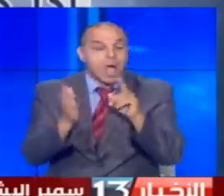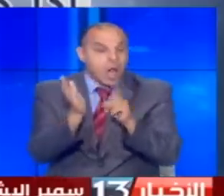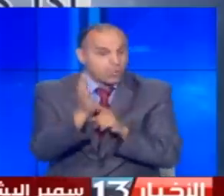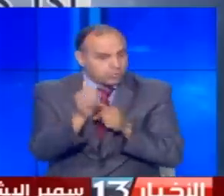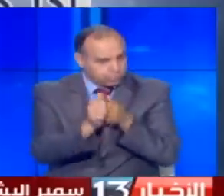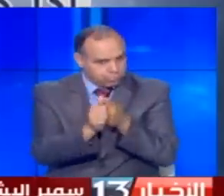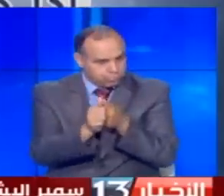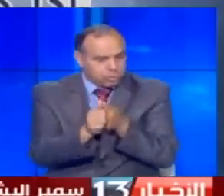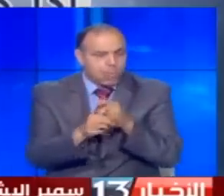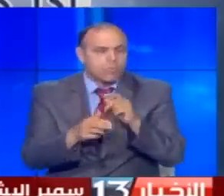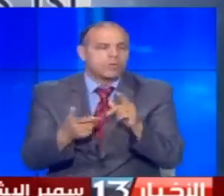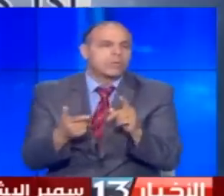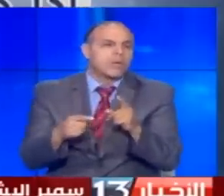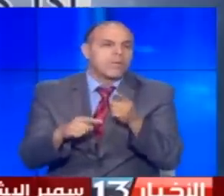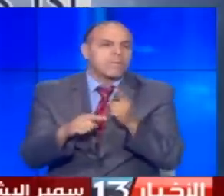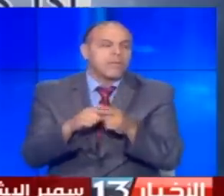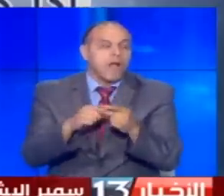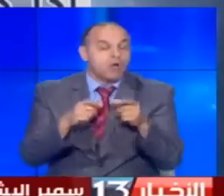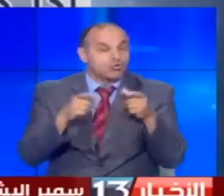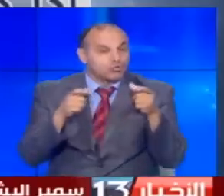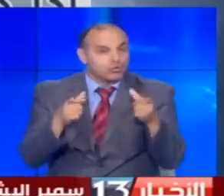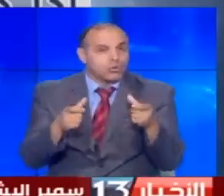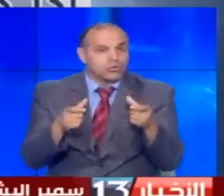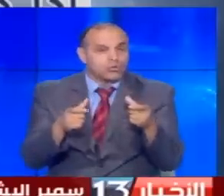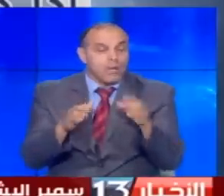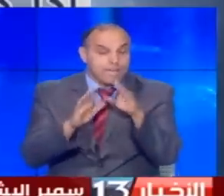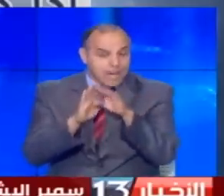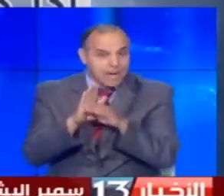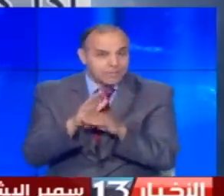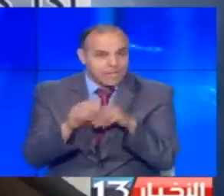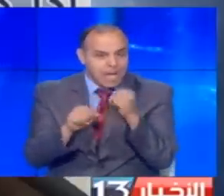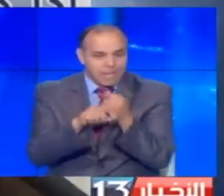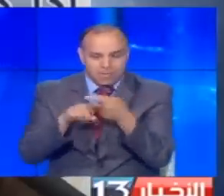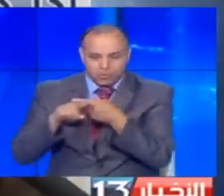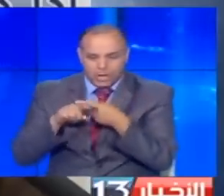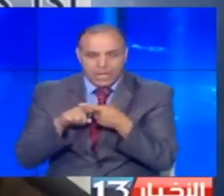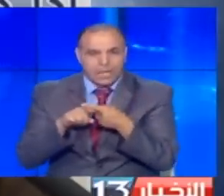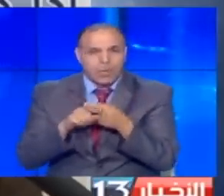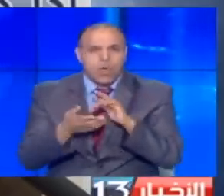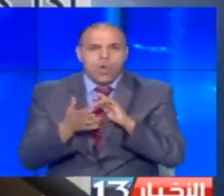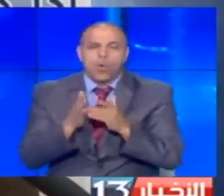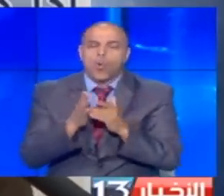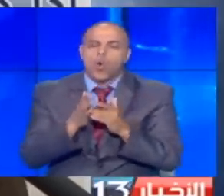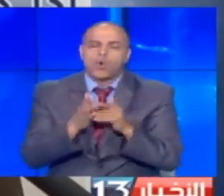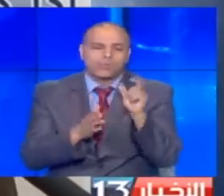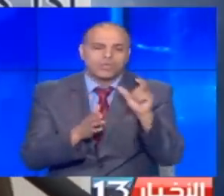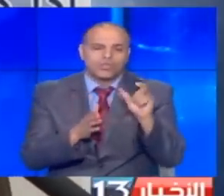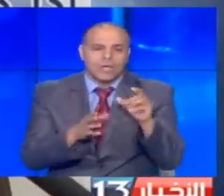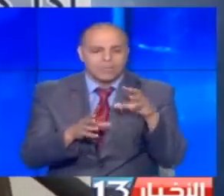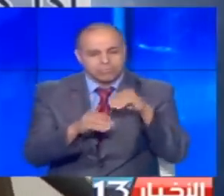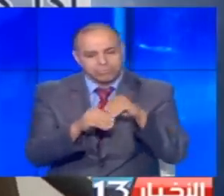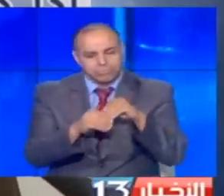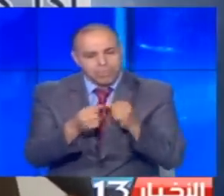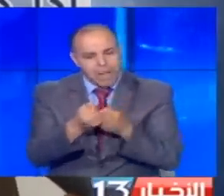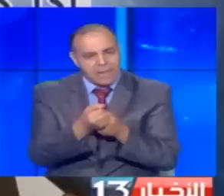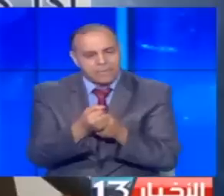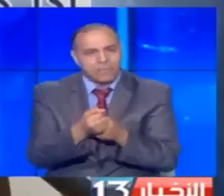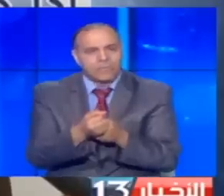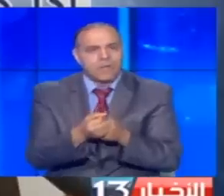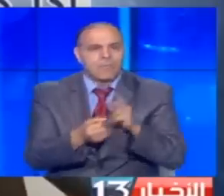مراجعه بالنسبه لل خلق يعني اه اليات عمل مشترك بين كل المتداخلين اليوم في منظومه المرافقه في